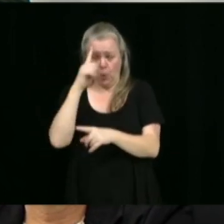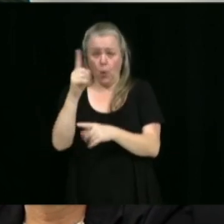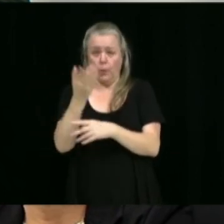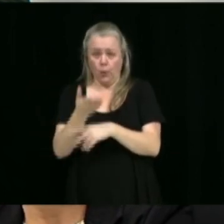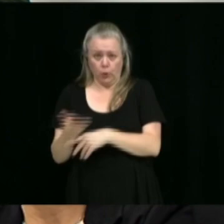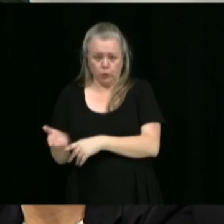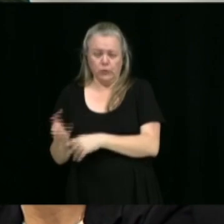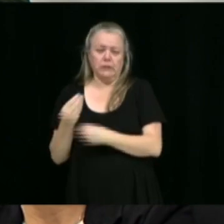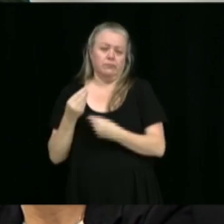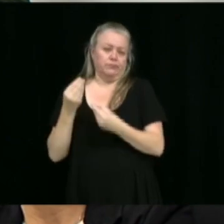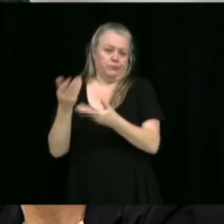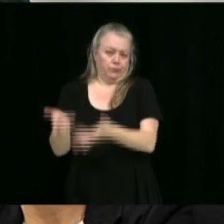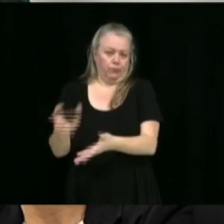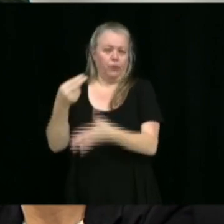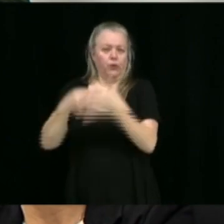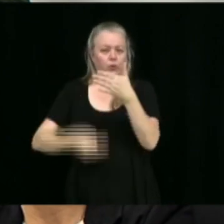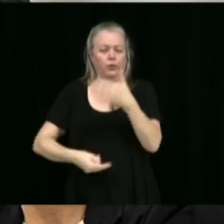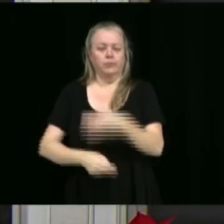d'offres.